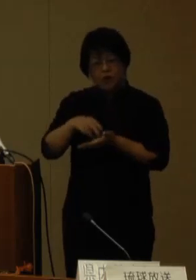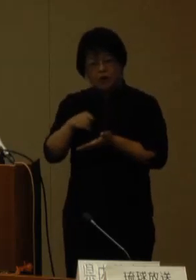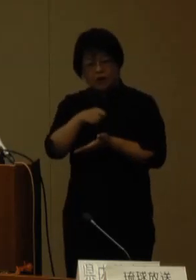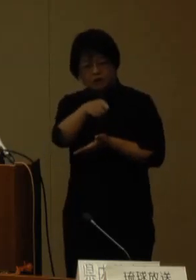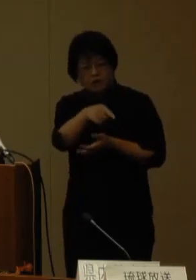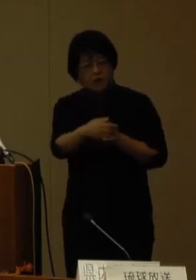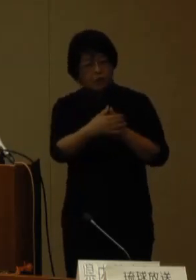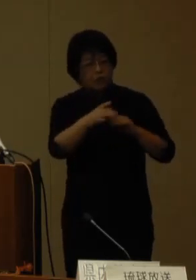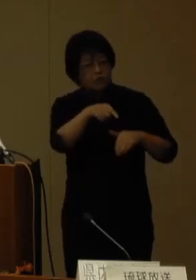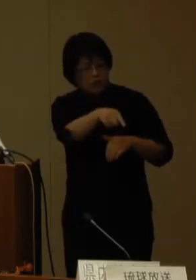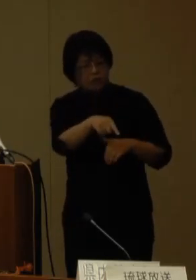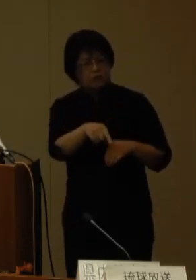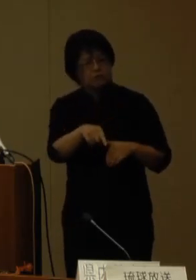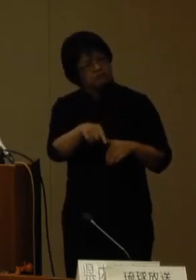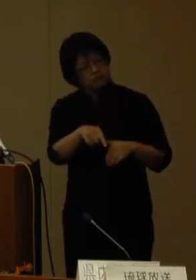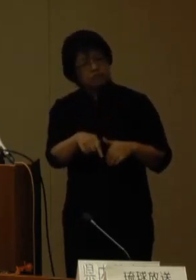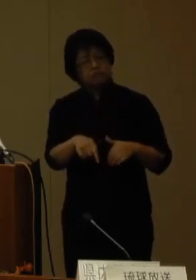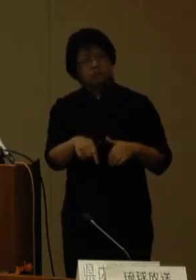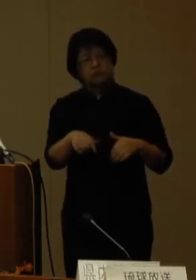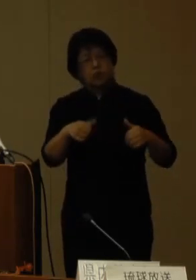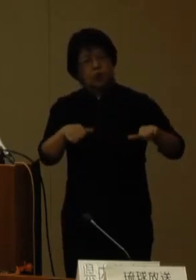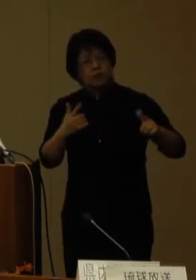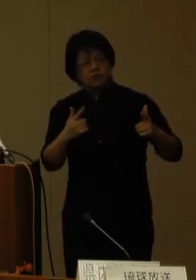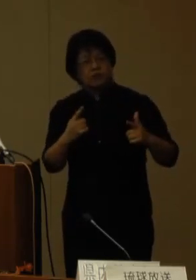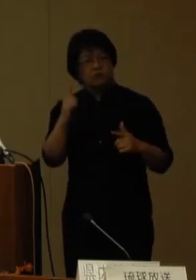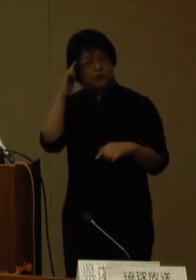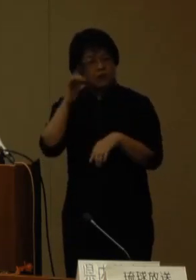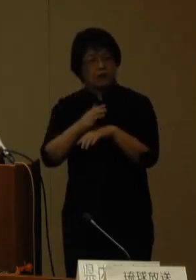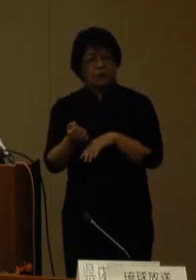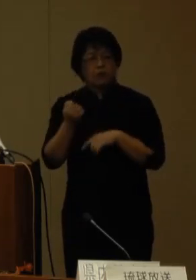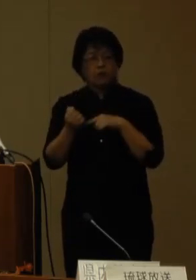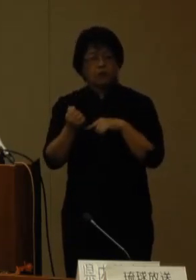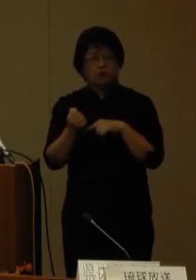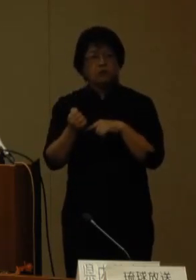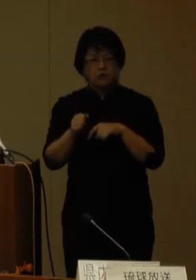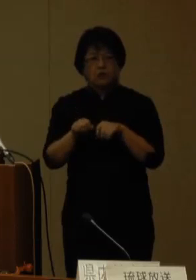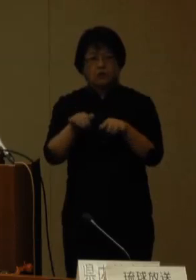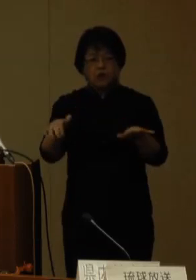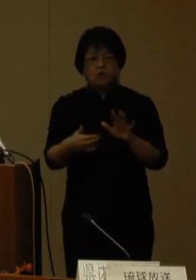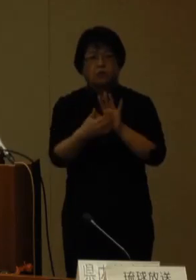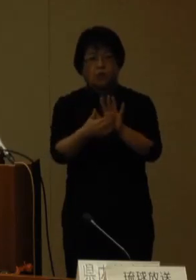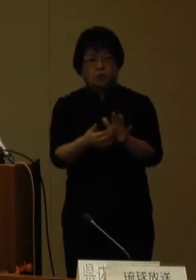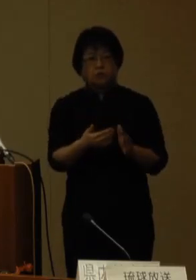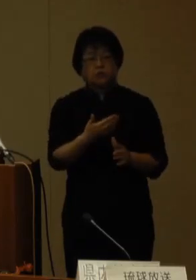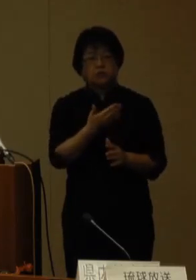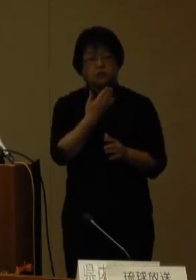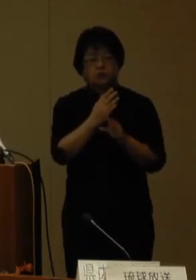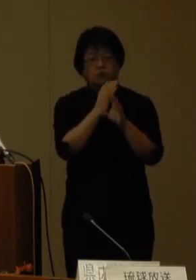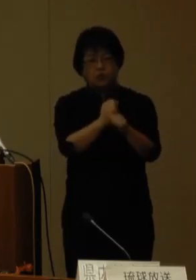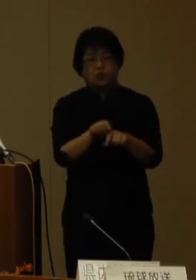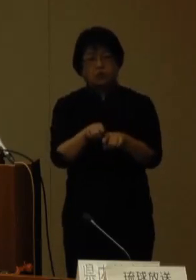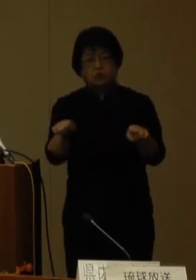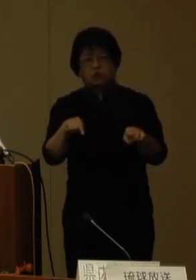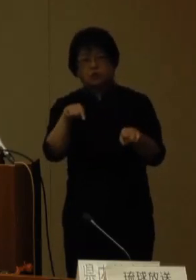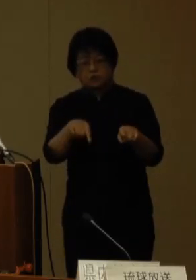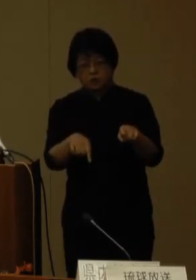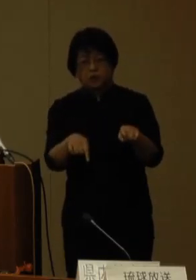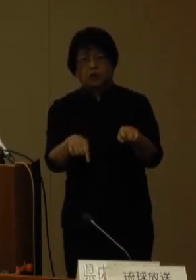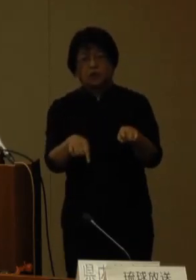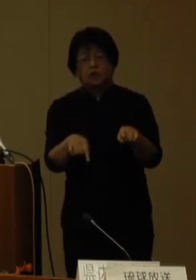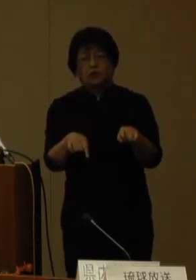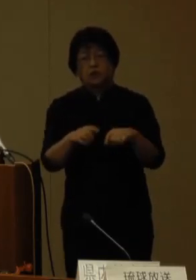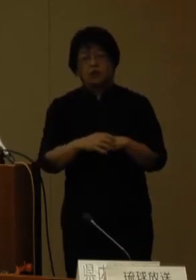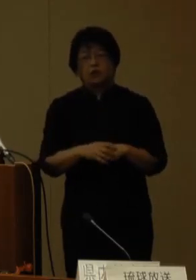等だという声が上がっています。で、県としてその最もそのまん延防止等重点措置で取り得る強い措置として、その、